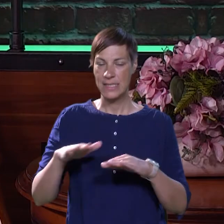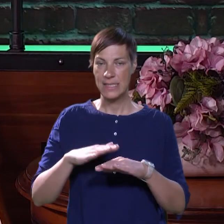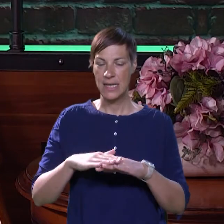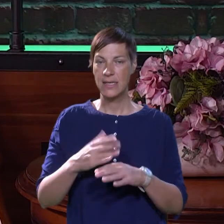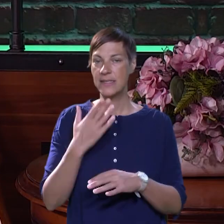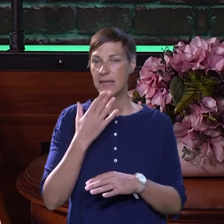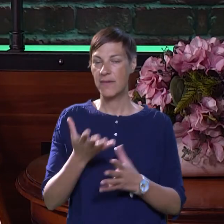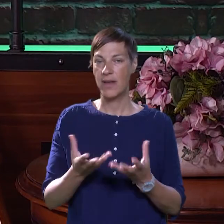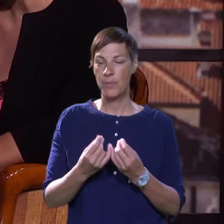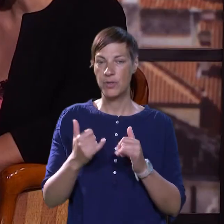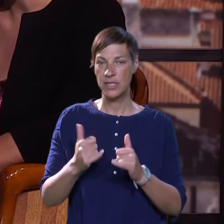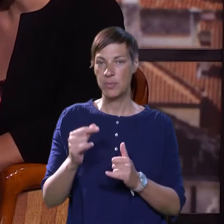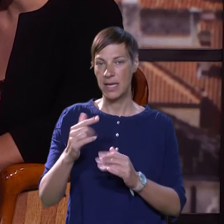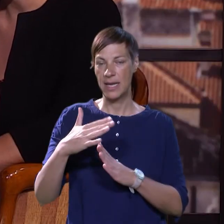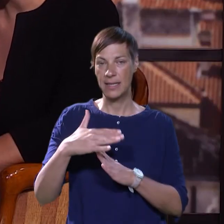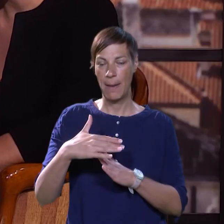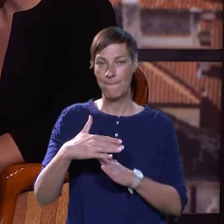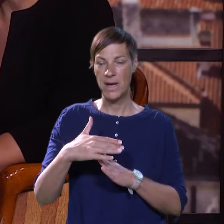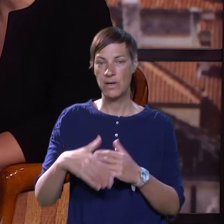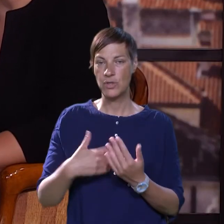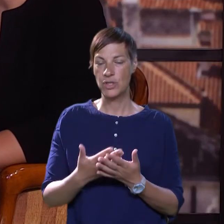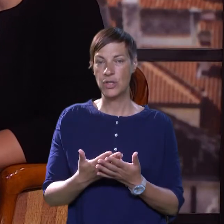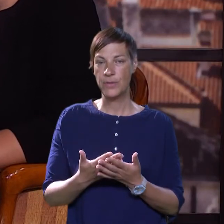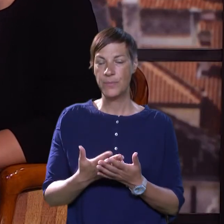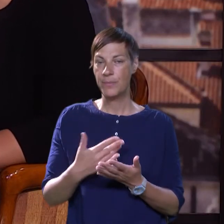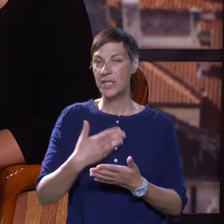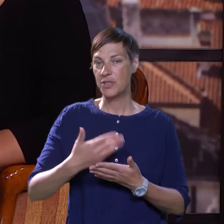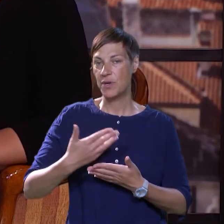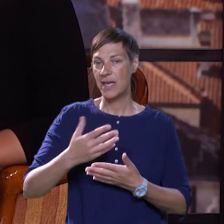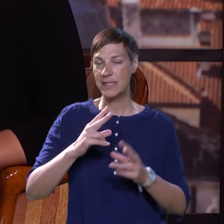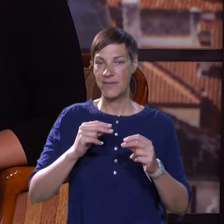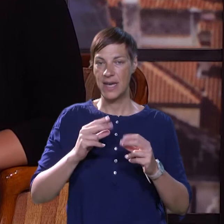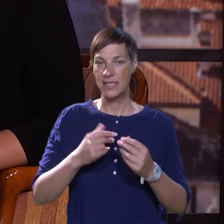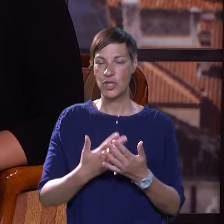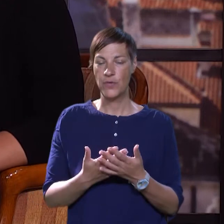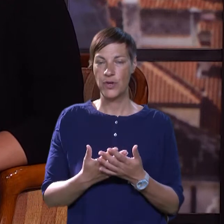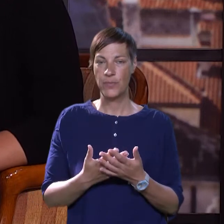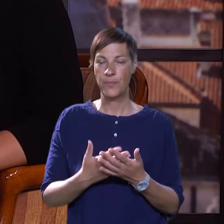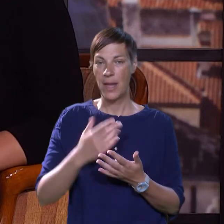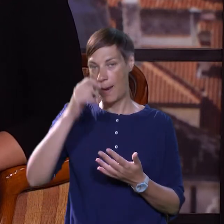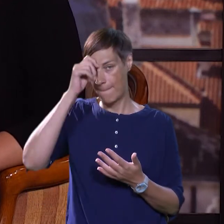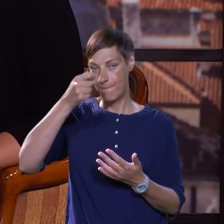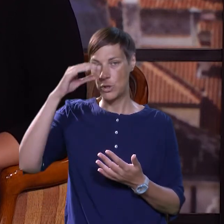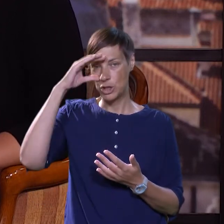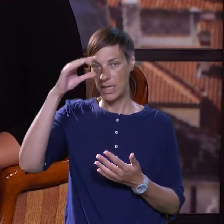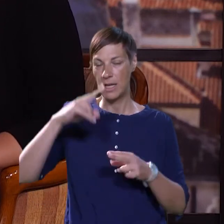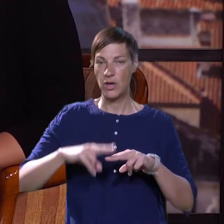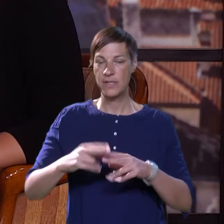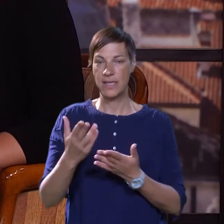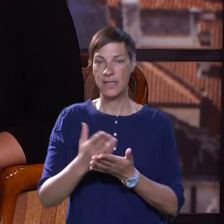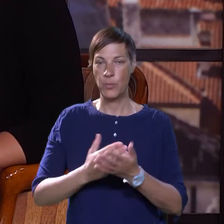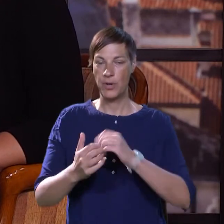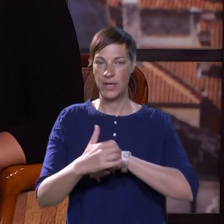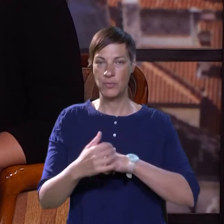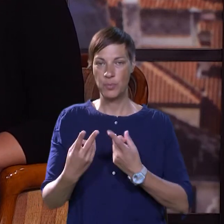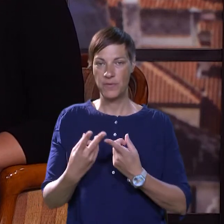razvoj. Hvala vam puno. Sada ćemo napraviti jedan kratki predah, onda ćemo nastaviti s našim razgovorom. Poštovani gledatelji, ostanite